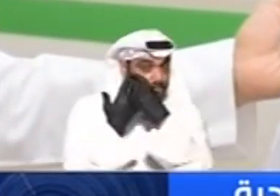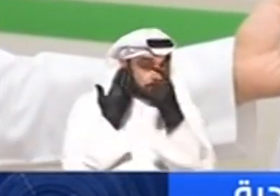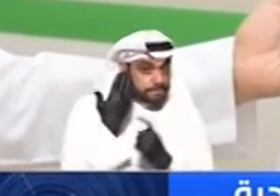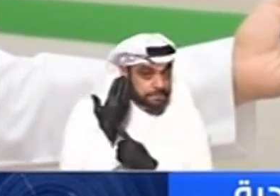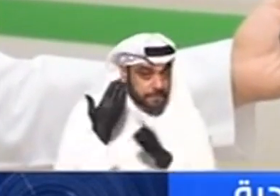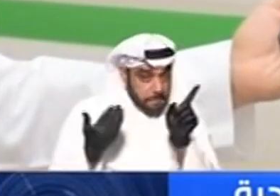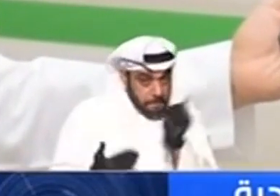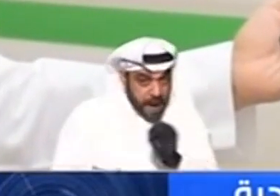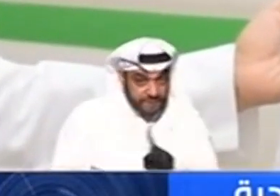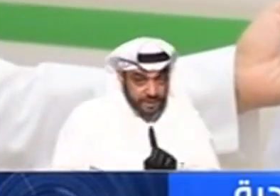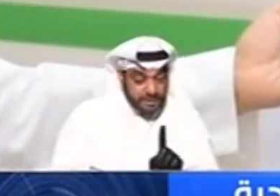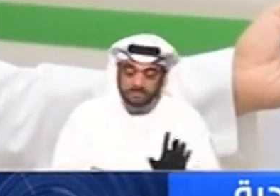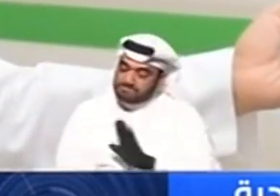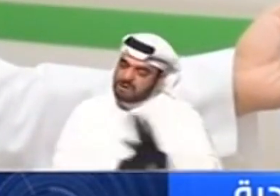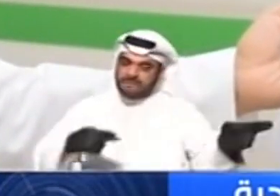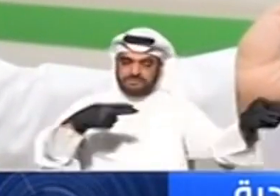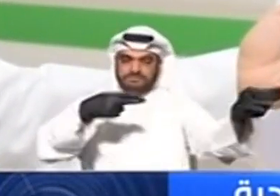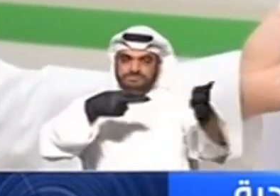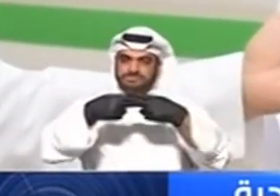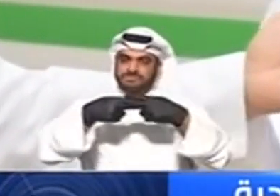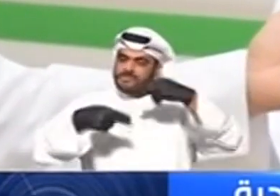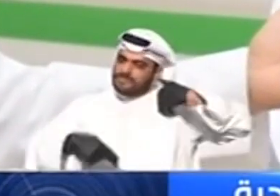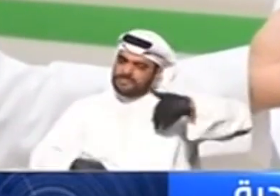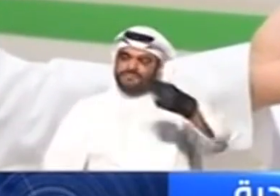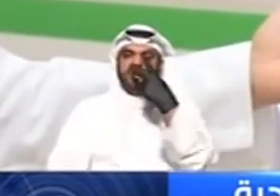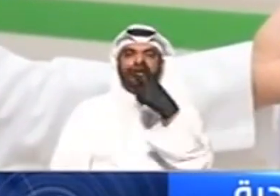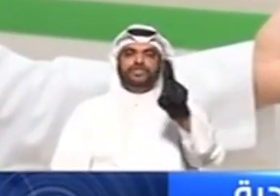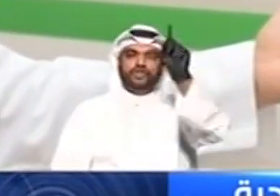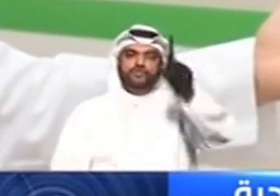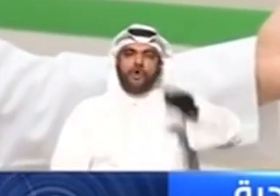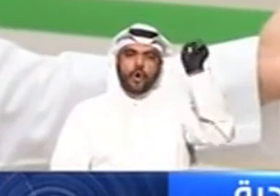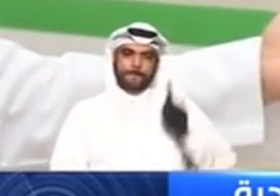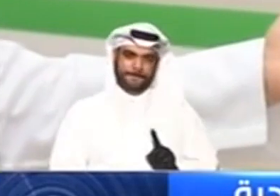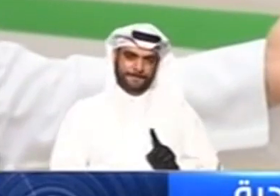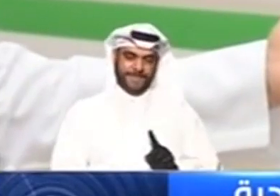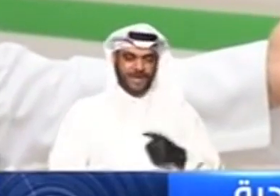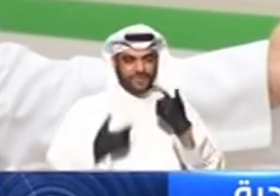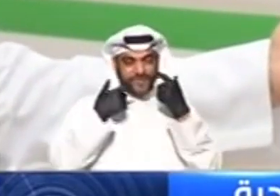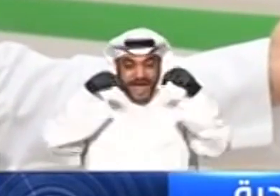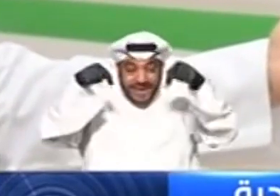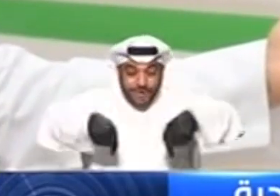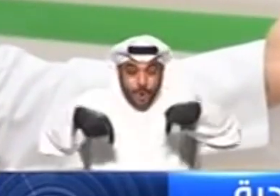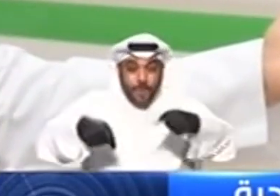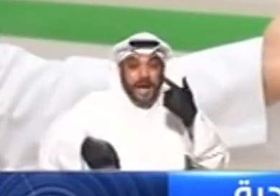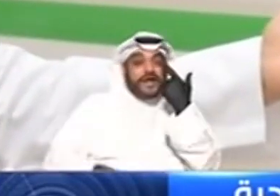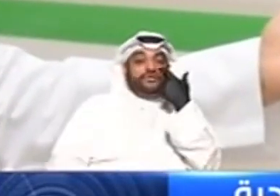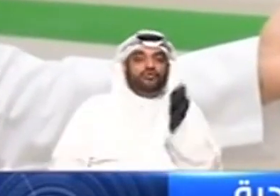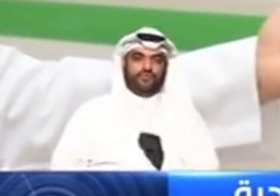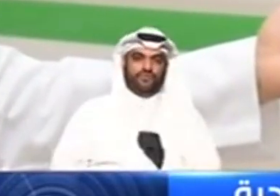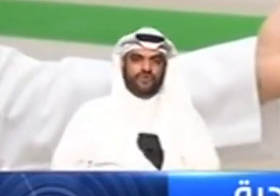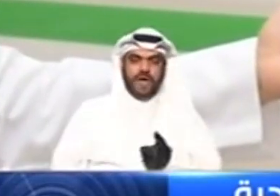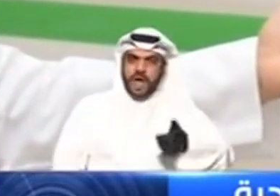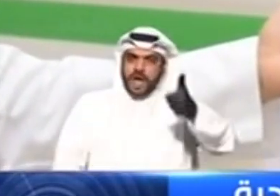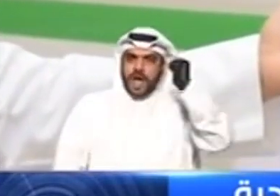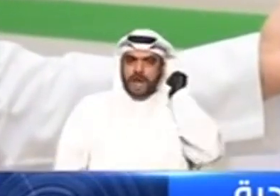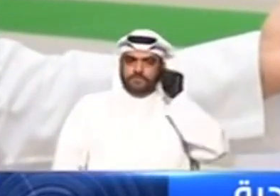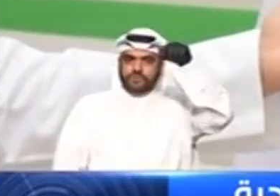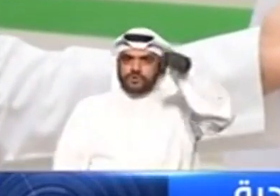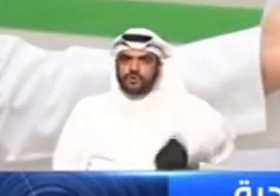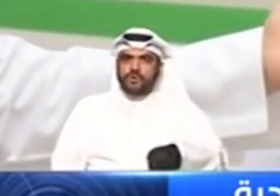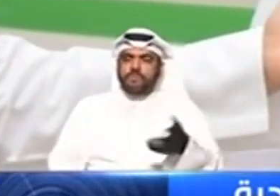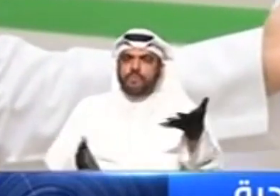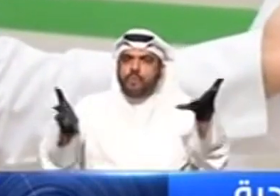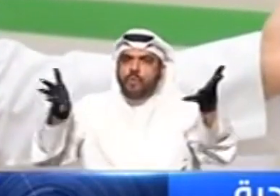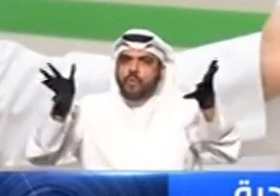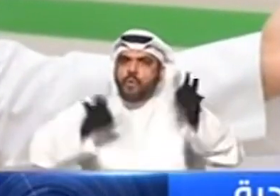التقيد. اليوم شفنا مناظر وأمس شفنا مناظر في التجمعات والازدحام يخالف كل الاشتراطات الصحية